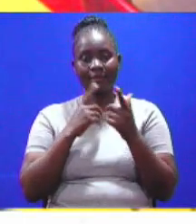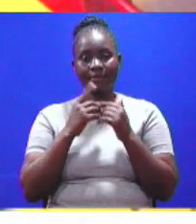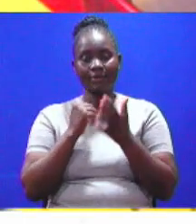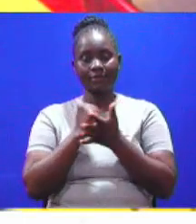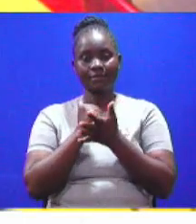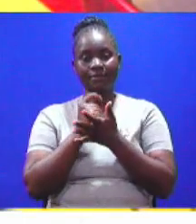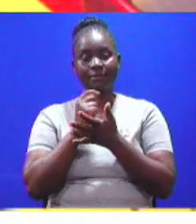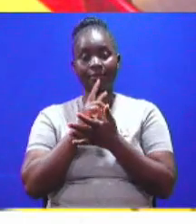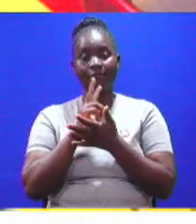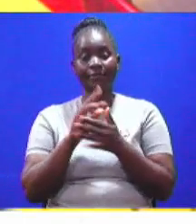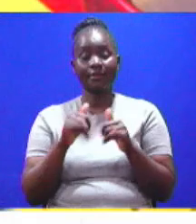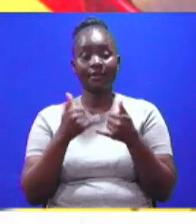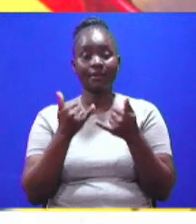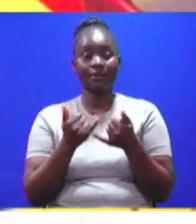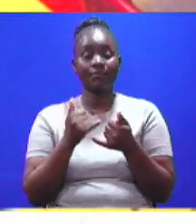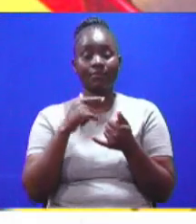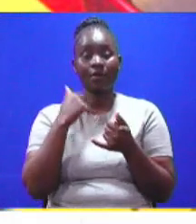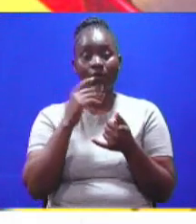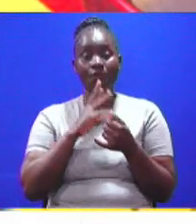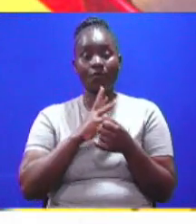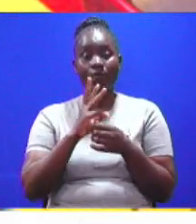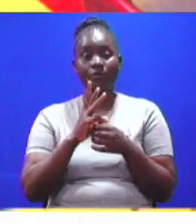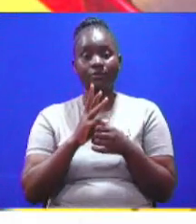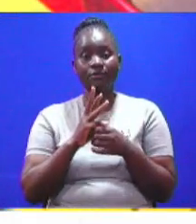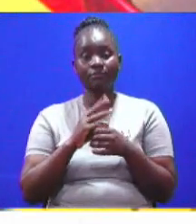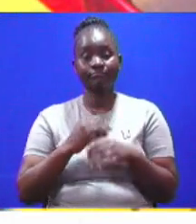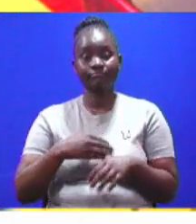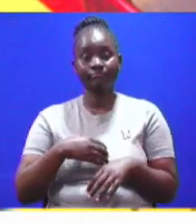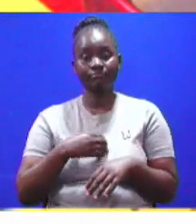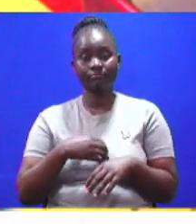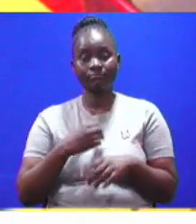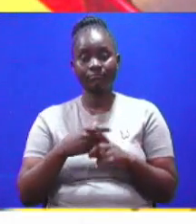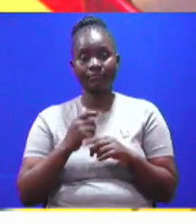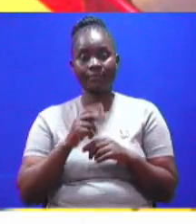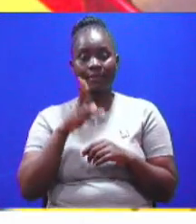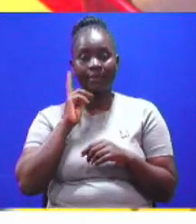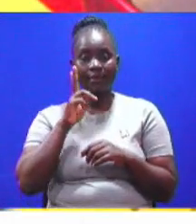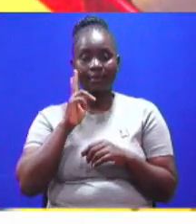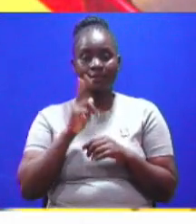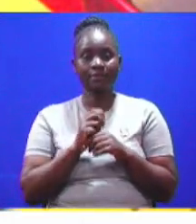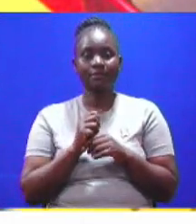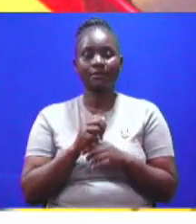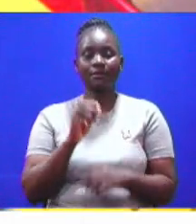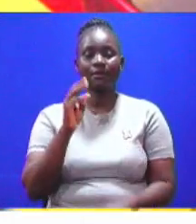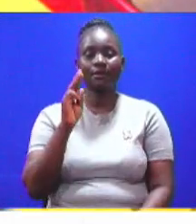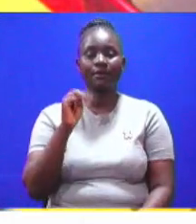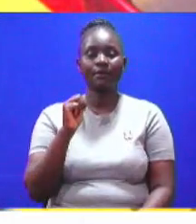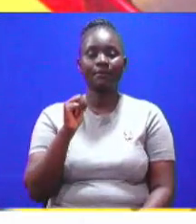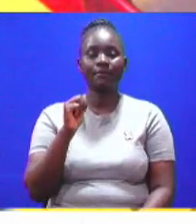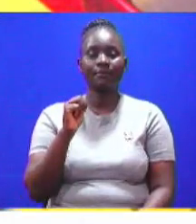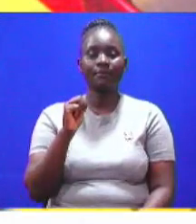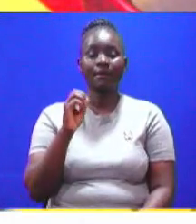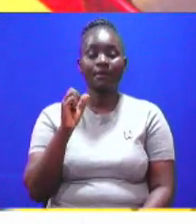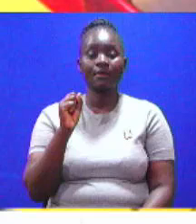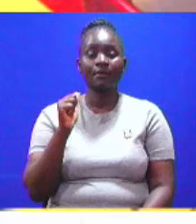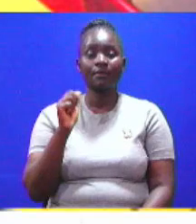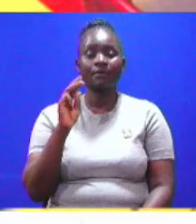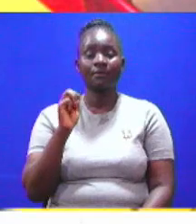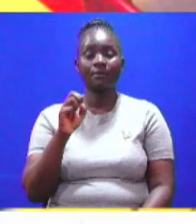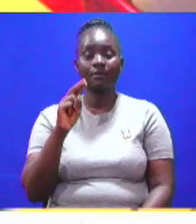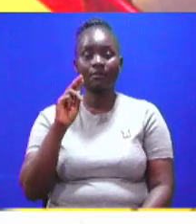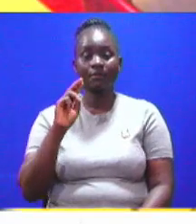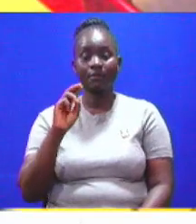TV nigo bono yokabire omo meya ime county ya Kisii Samuel Mwando nyale kobaba gagotebanga egati